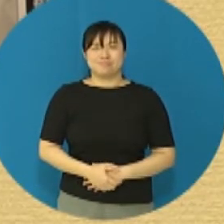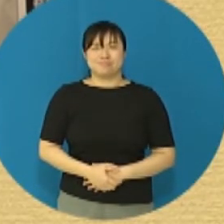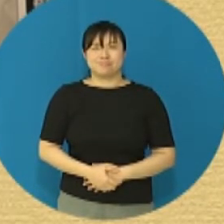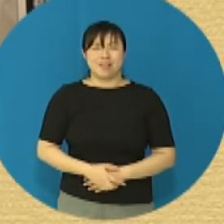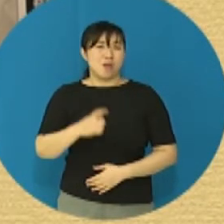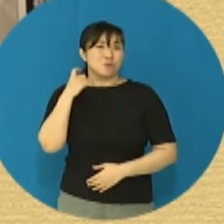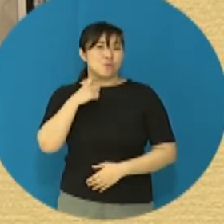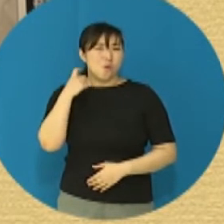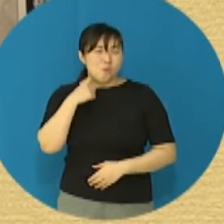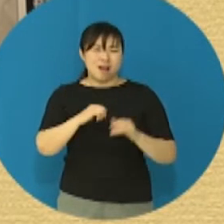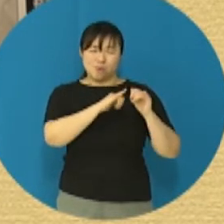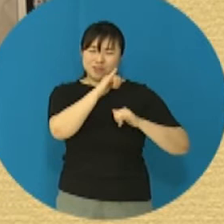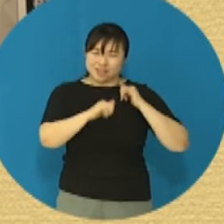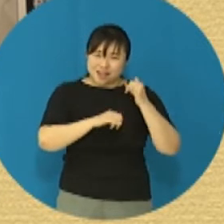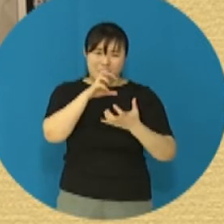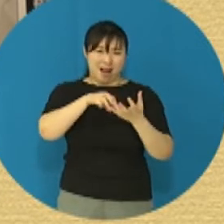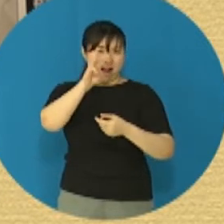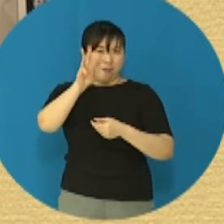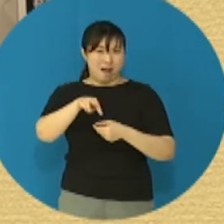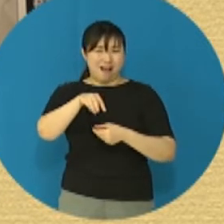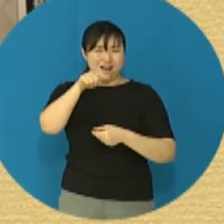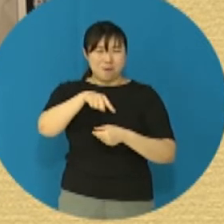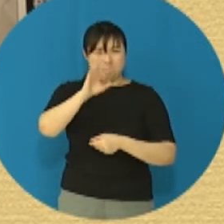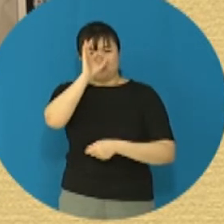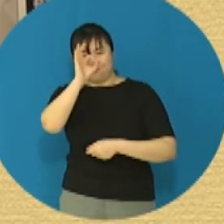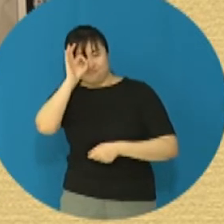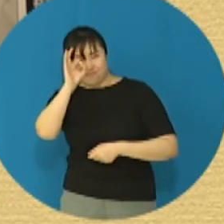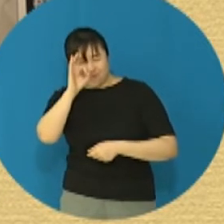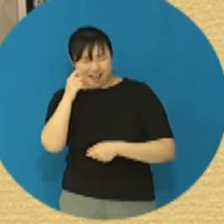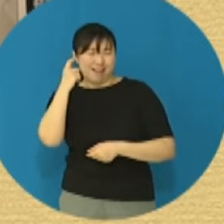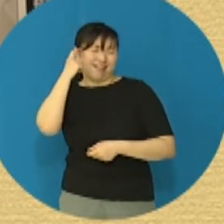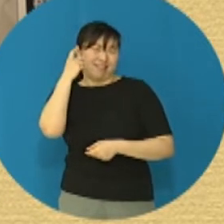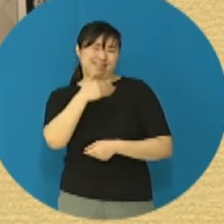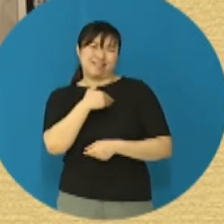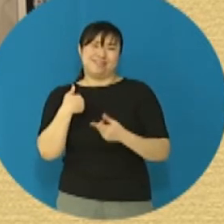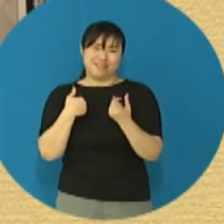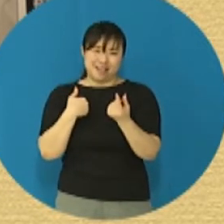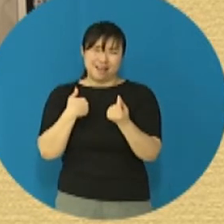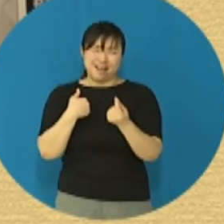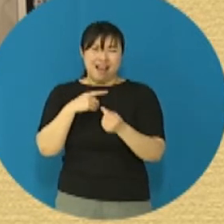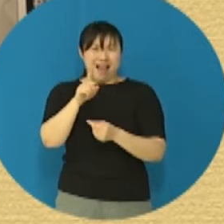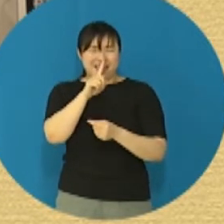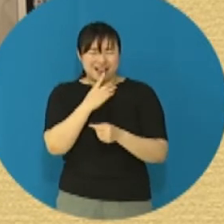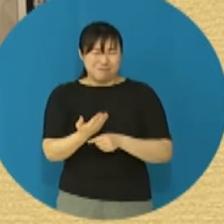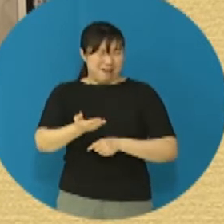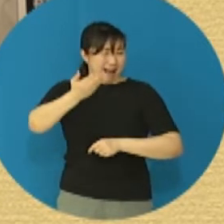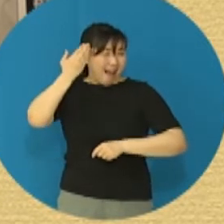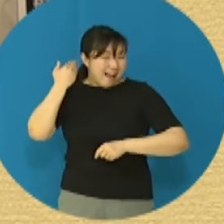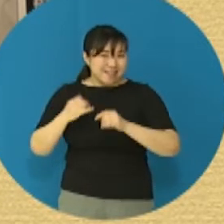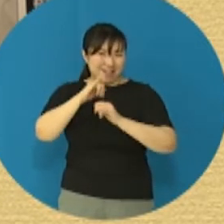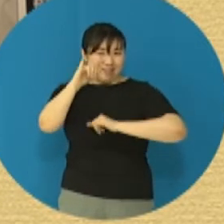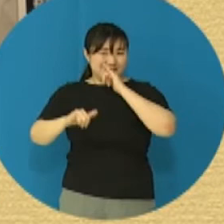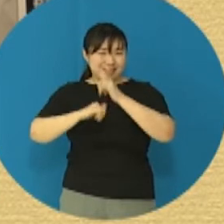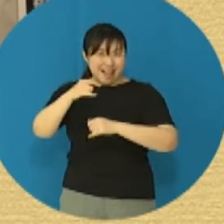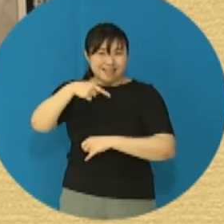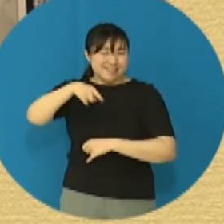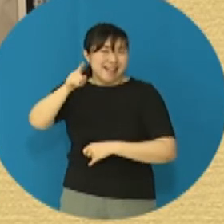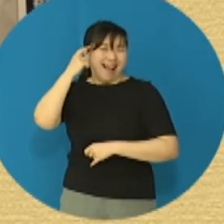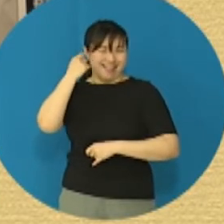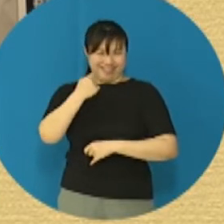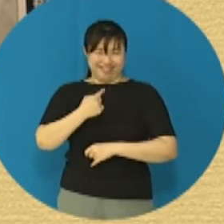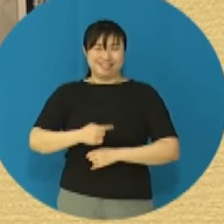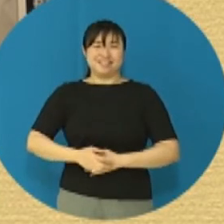昭和の時代の荒川をここで感じることができるんですね。なんだかちょっとタイムスリップしたみたいな感覚です